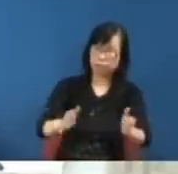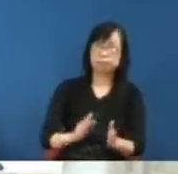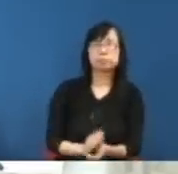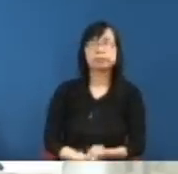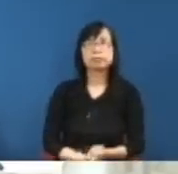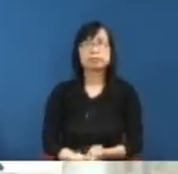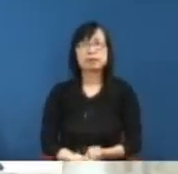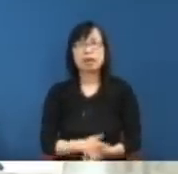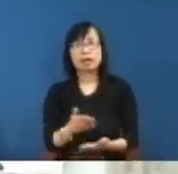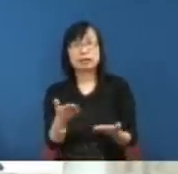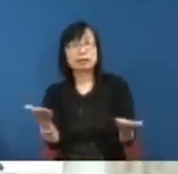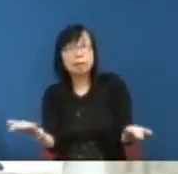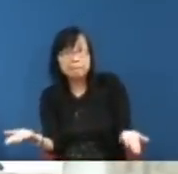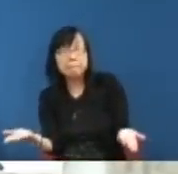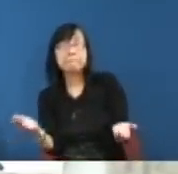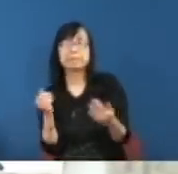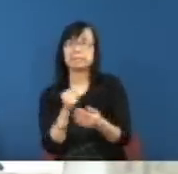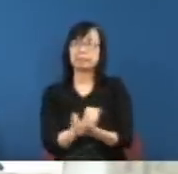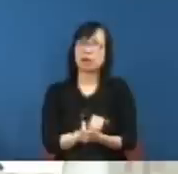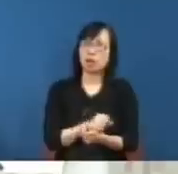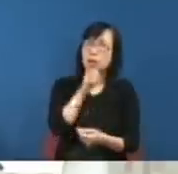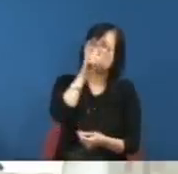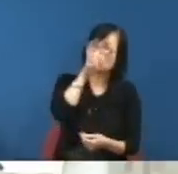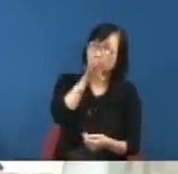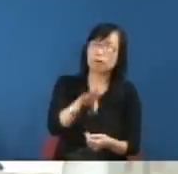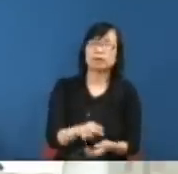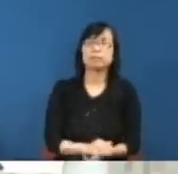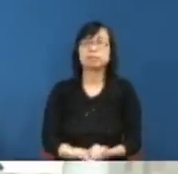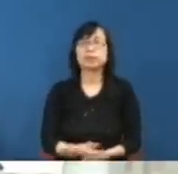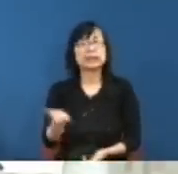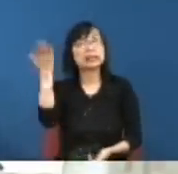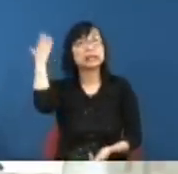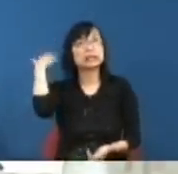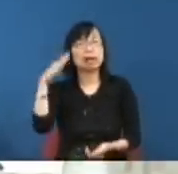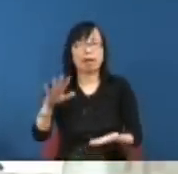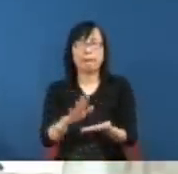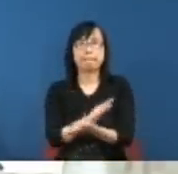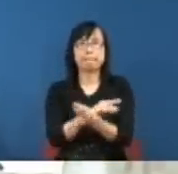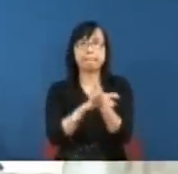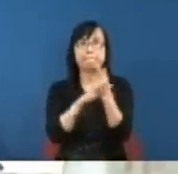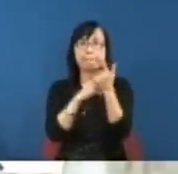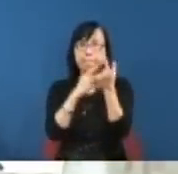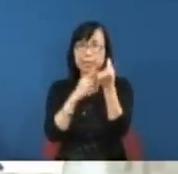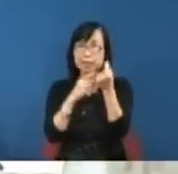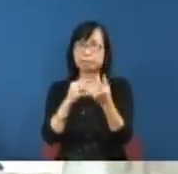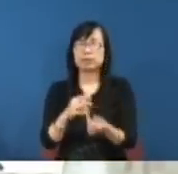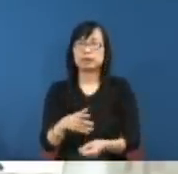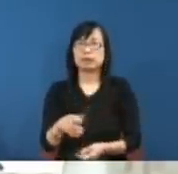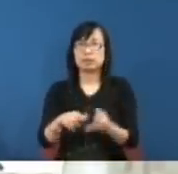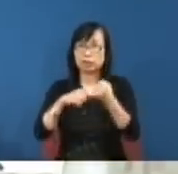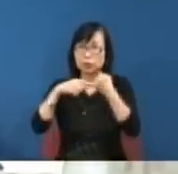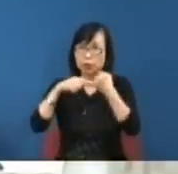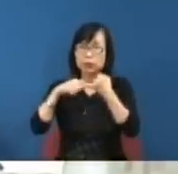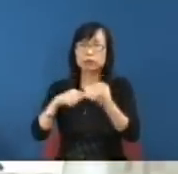街之大鑊就係、是。又講翻轉頭喎，要喺八十年代嘅初期咧，當呢